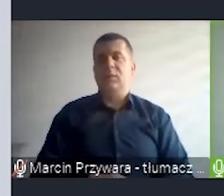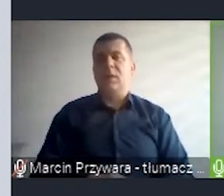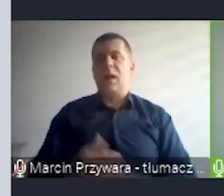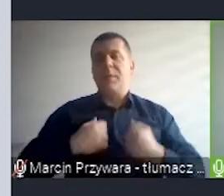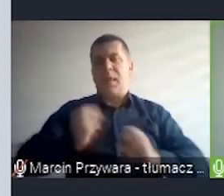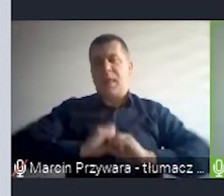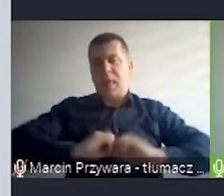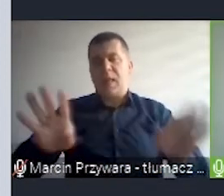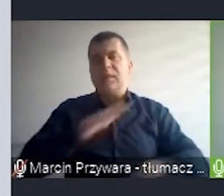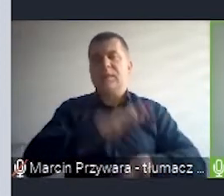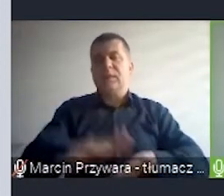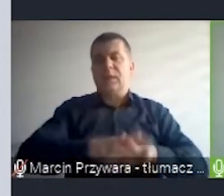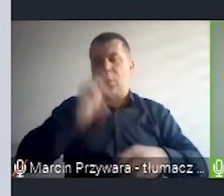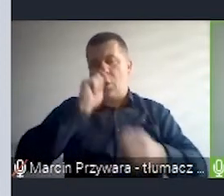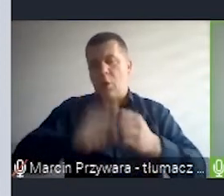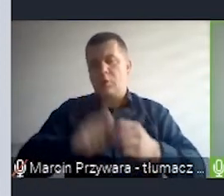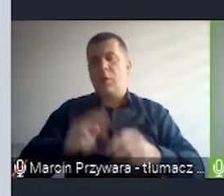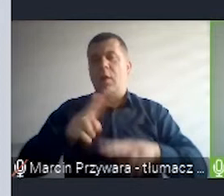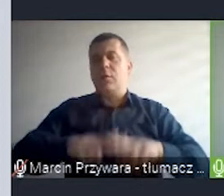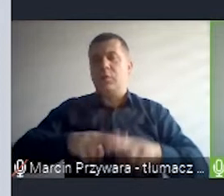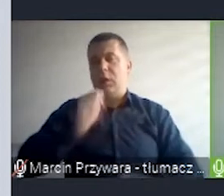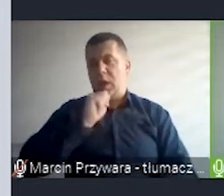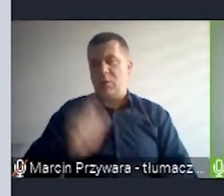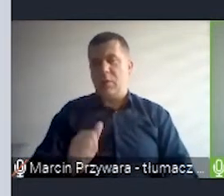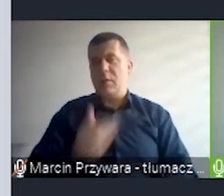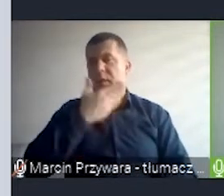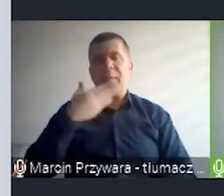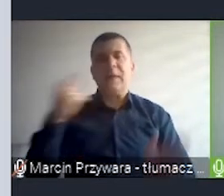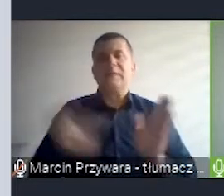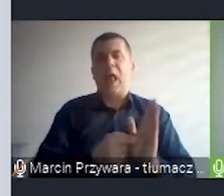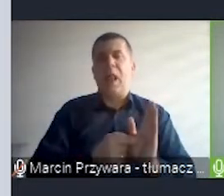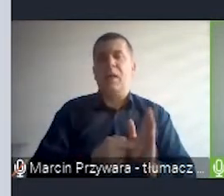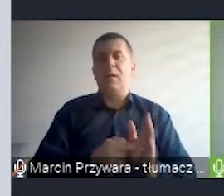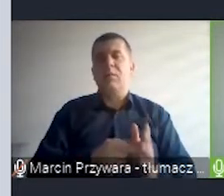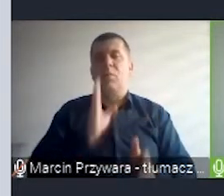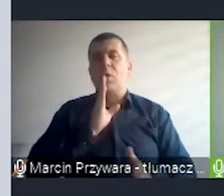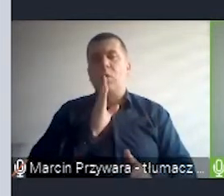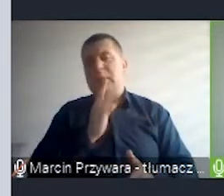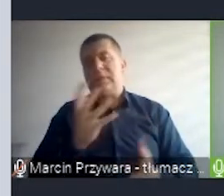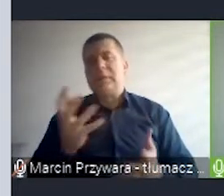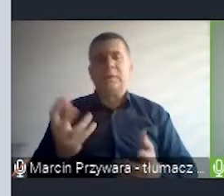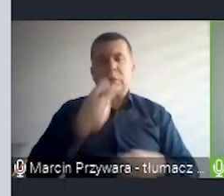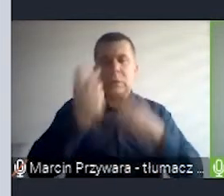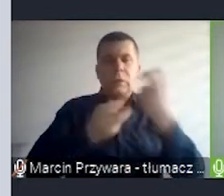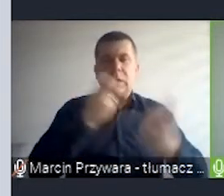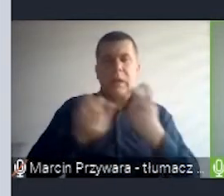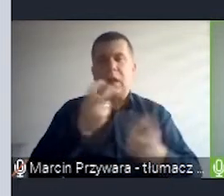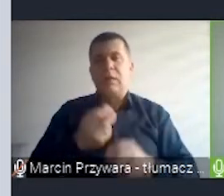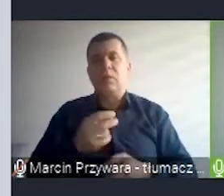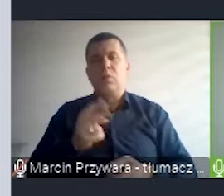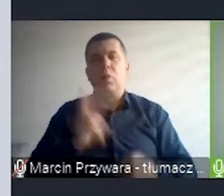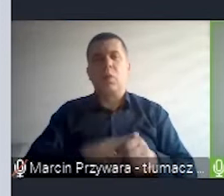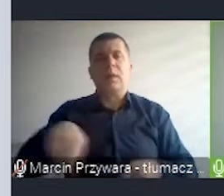jasne, system kontroli w funduszach europejskich nie ma na celu wzięcia na przysłowiowy widelec